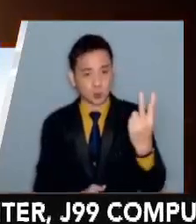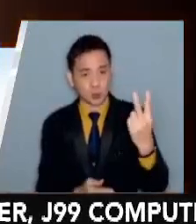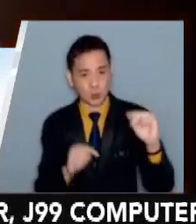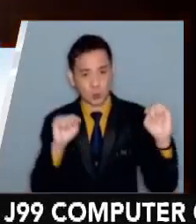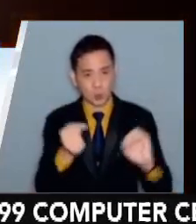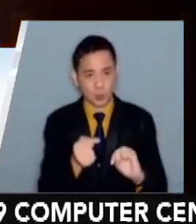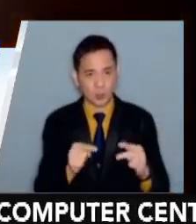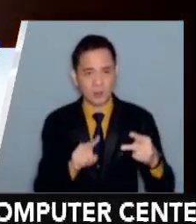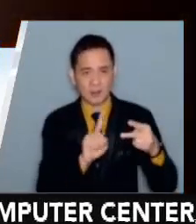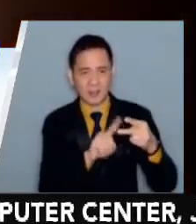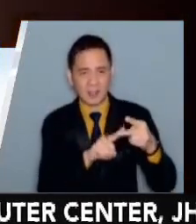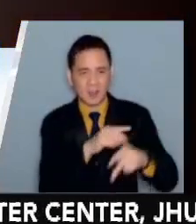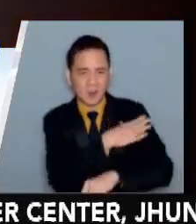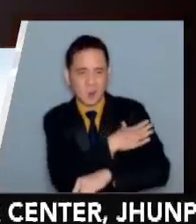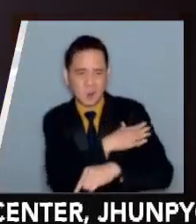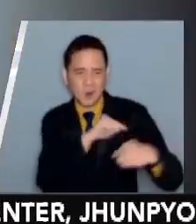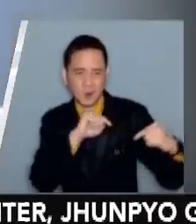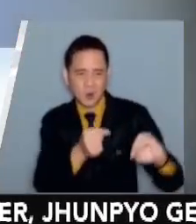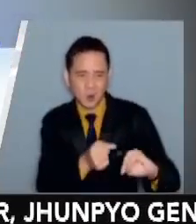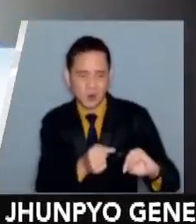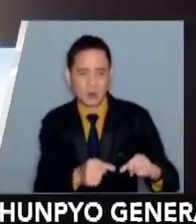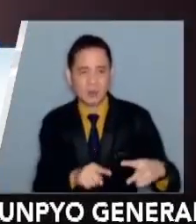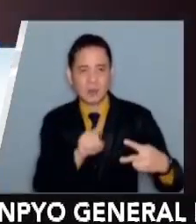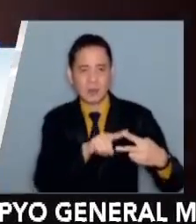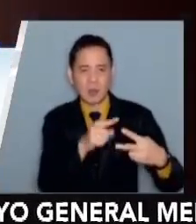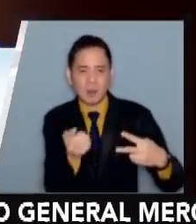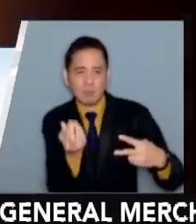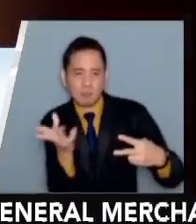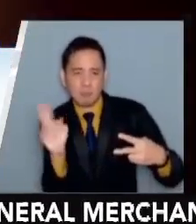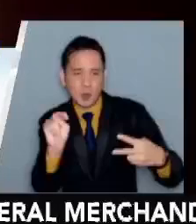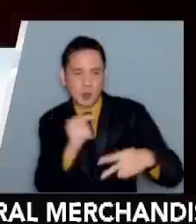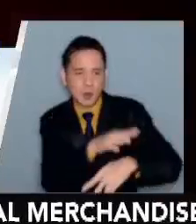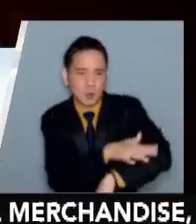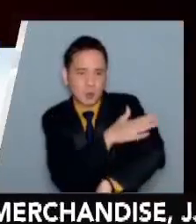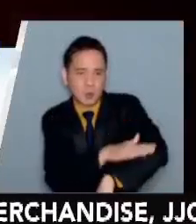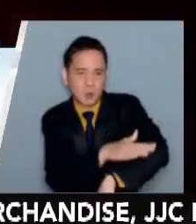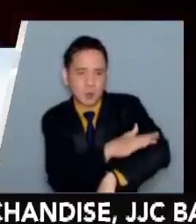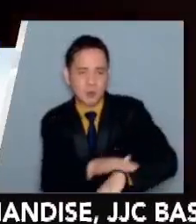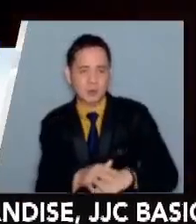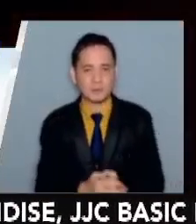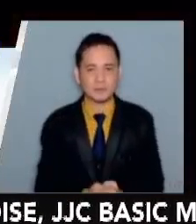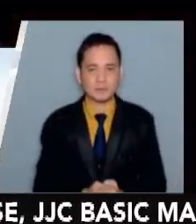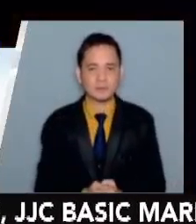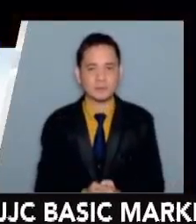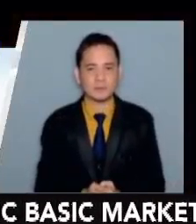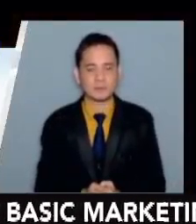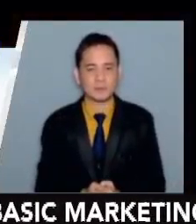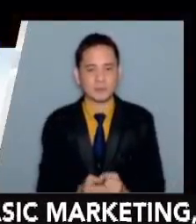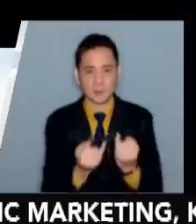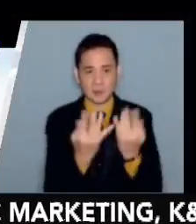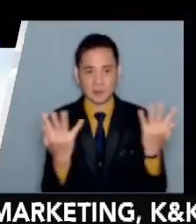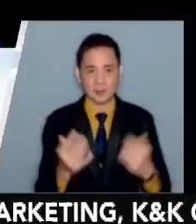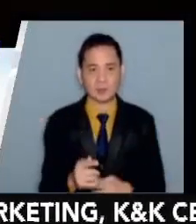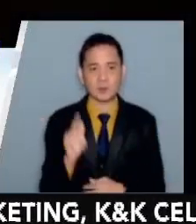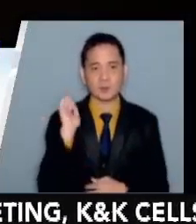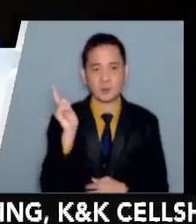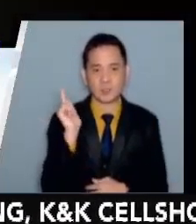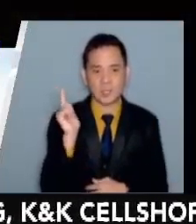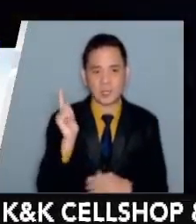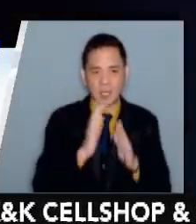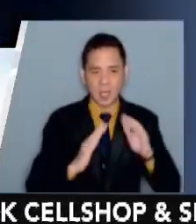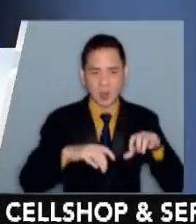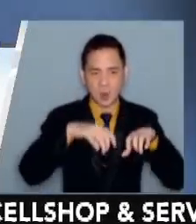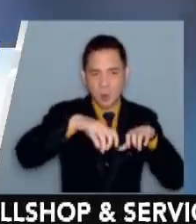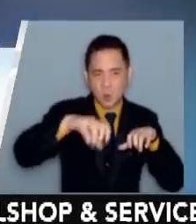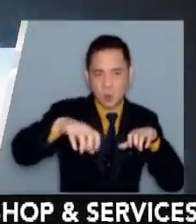braso at isa naman ang may first degree burn sa parehong braso estimated na 20 bahay ang naapektuhan at iniimbestigahan